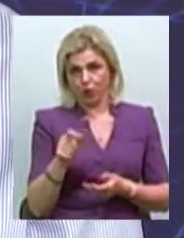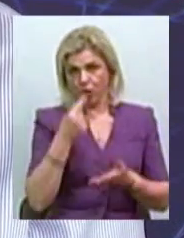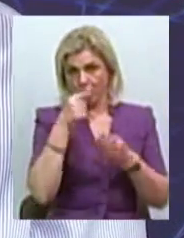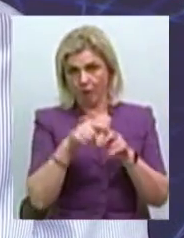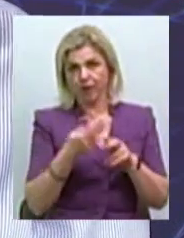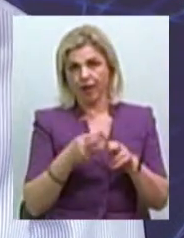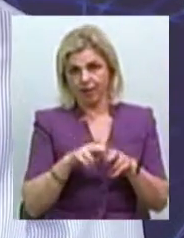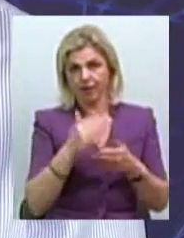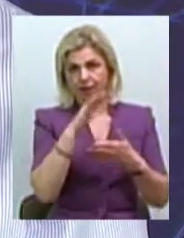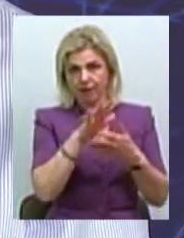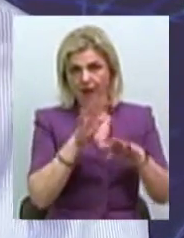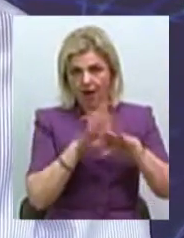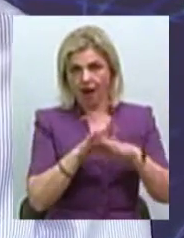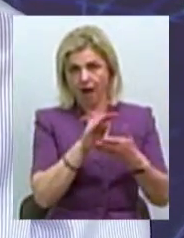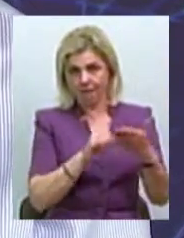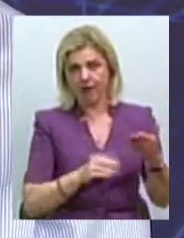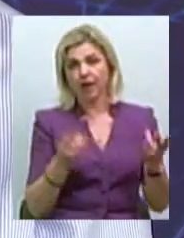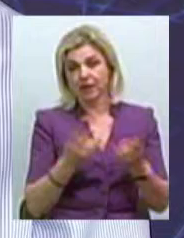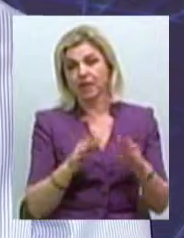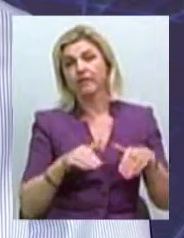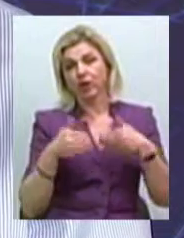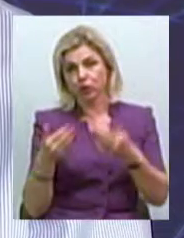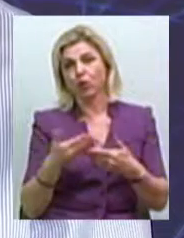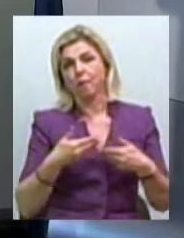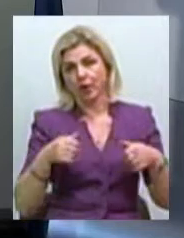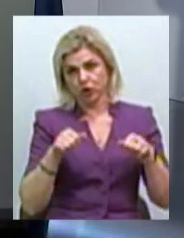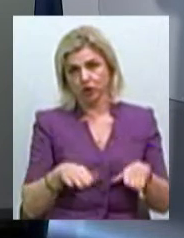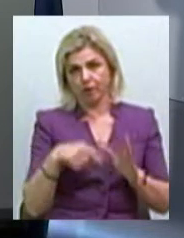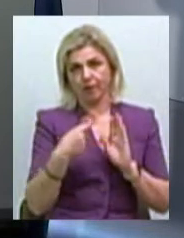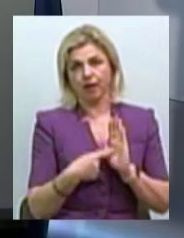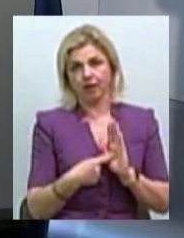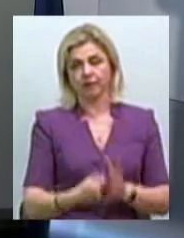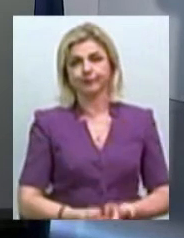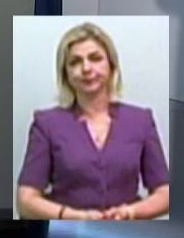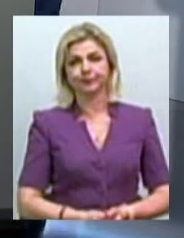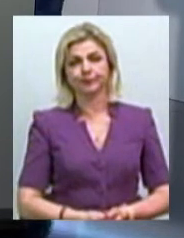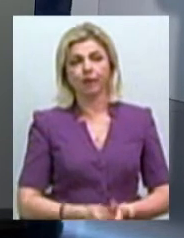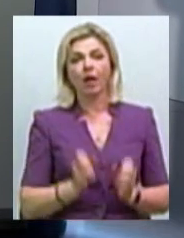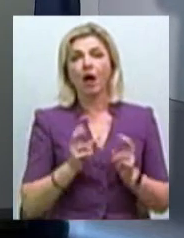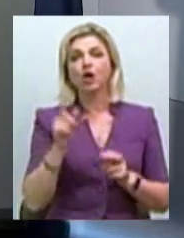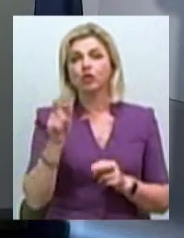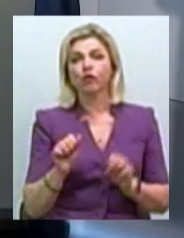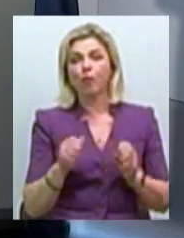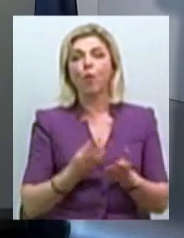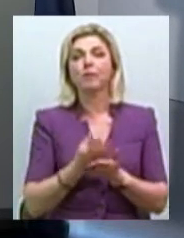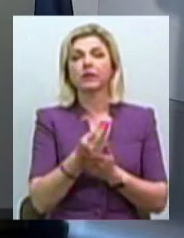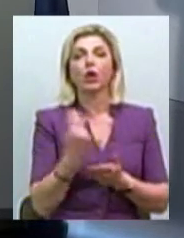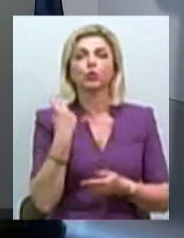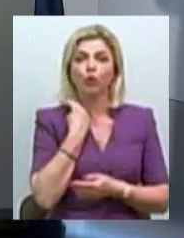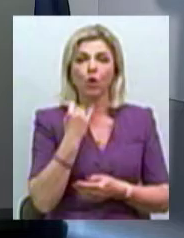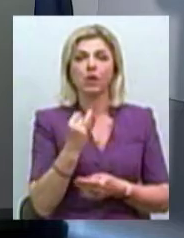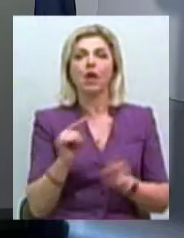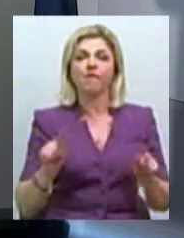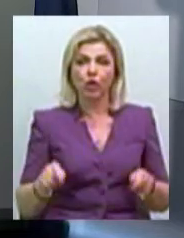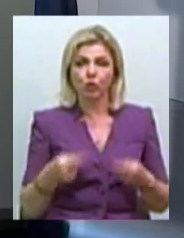в цей графік. Тому треба звернутися. Треба звернутися, ми вирішимо питання. Як абонент може погасити борг і відновити